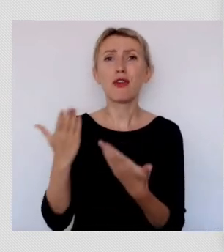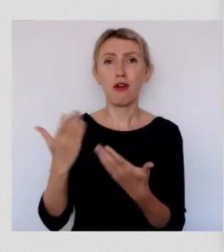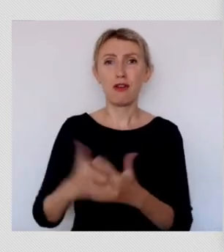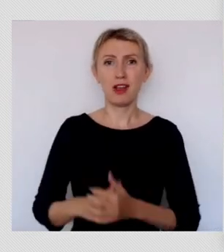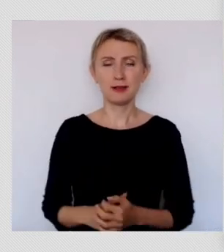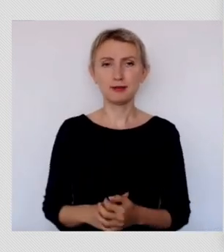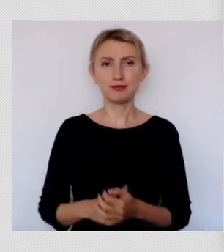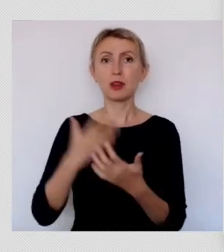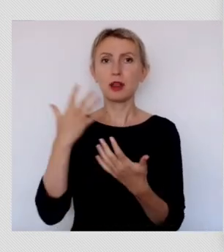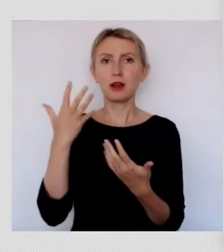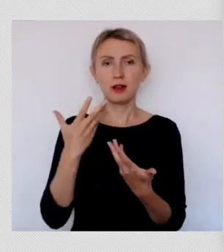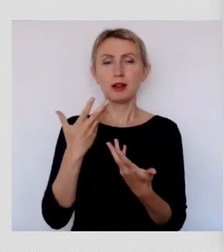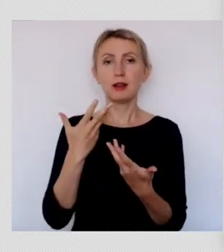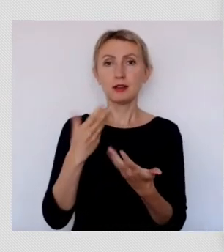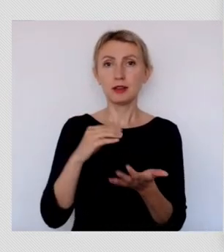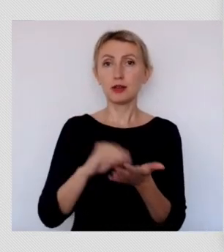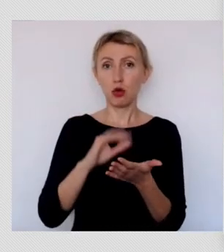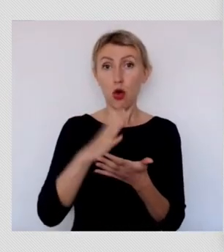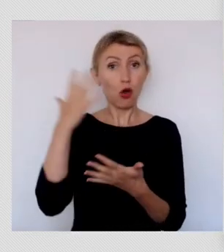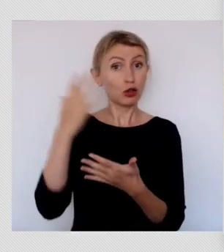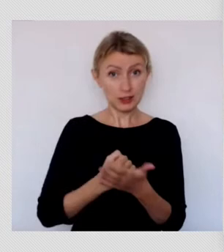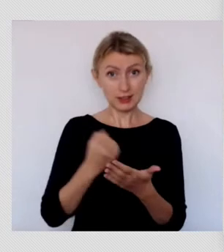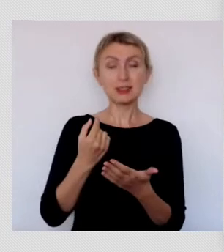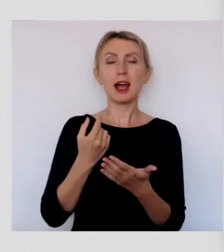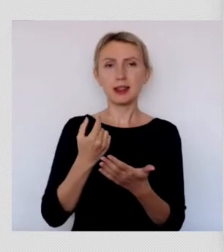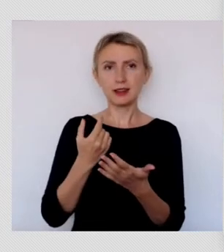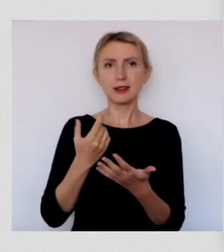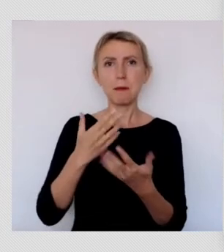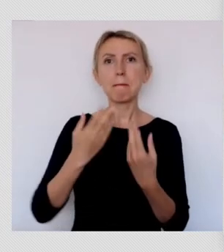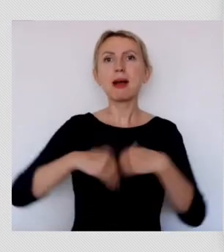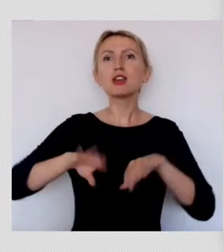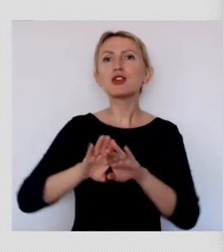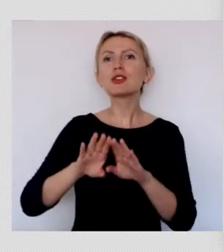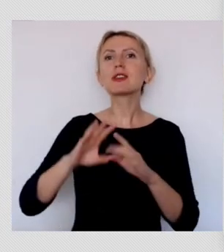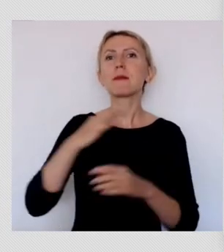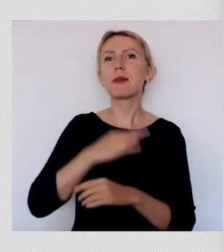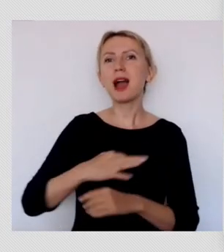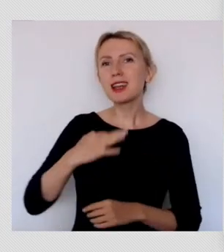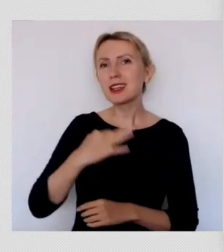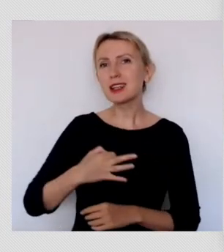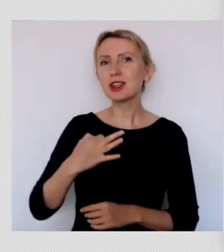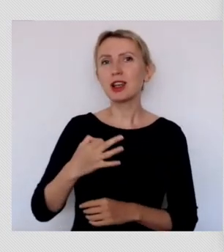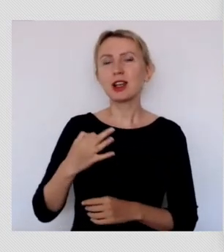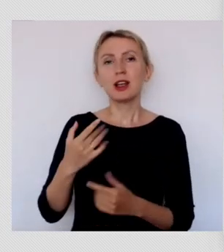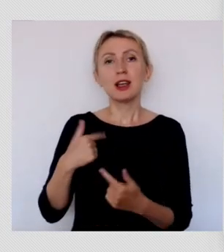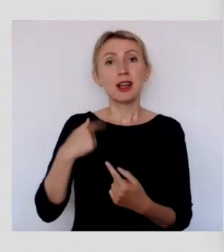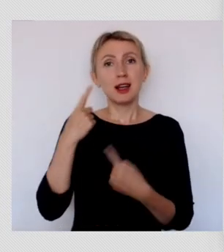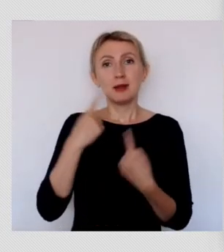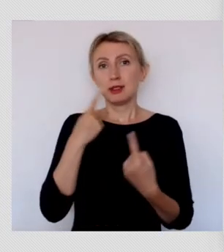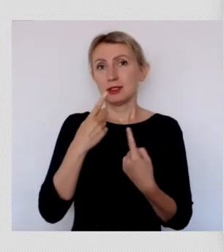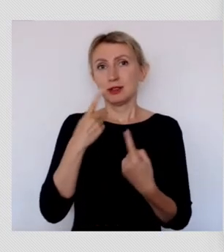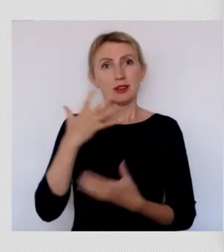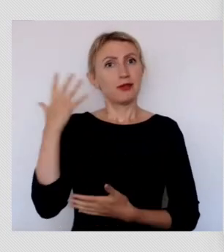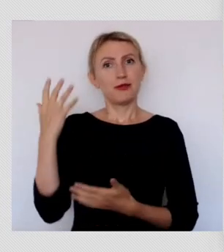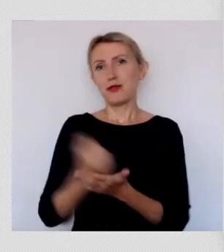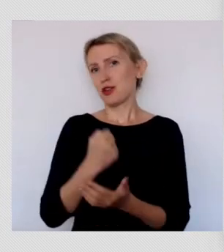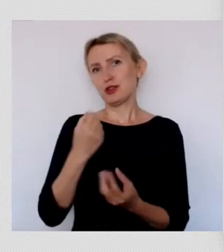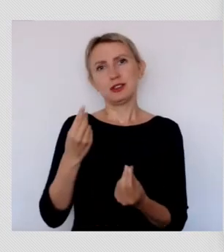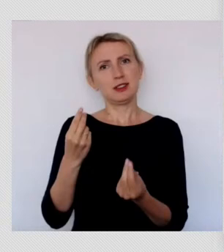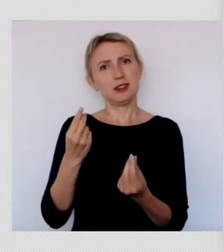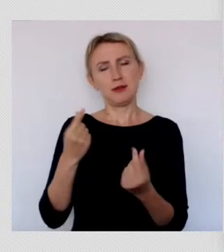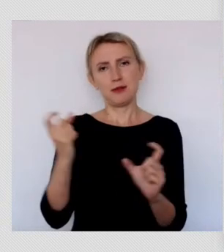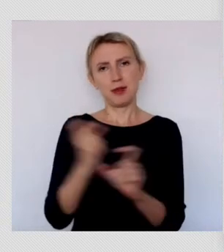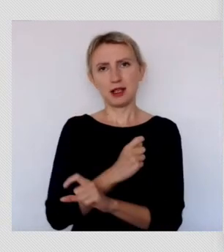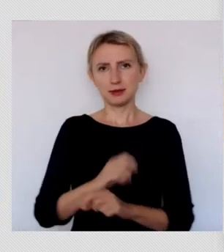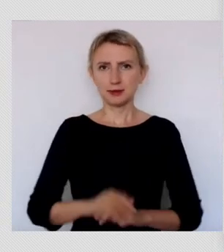Korzystanie, usankcjonowane korzystanie z majątku partii jest moim zdaniem wykorzystywaniem pieniędzy